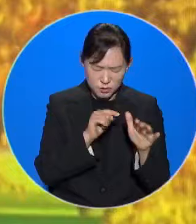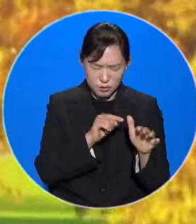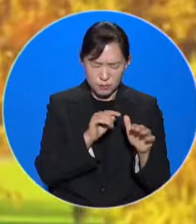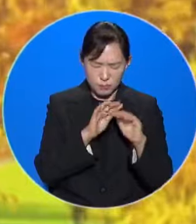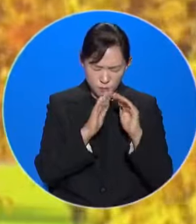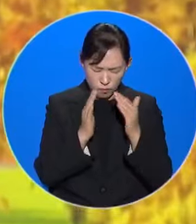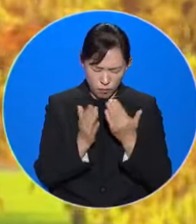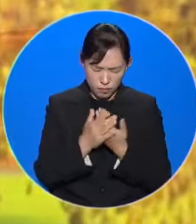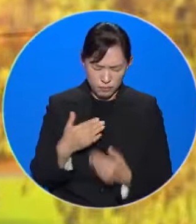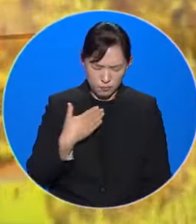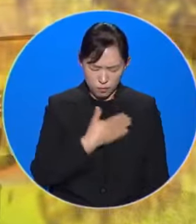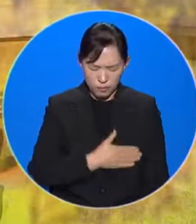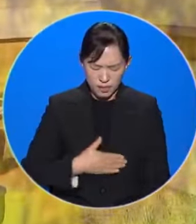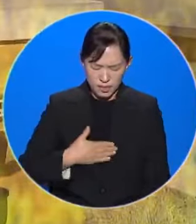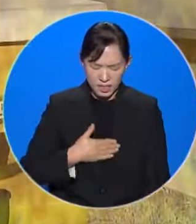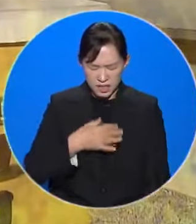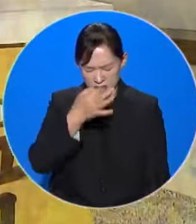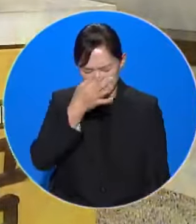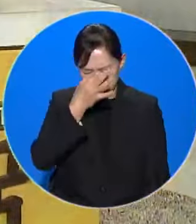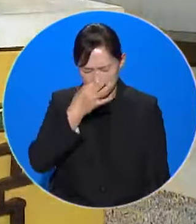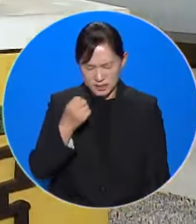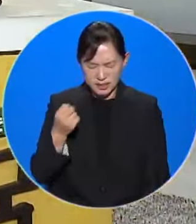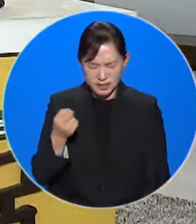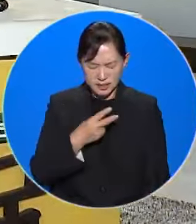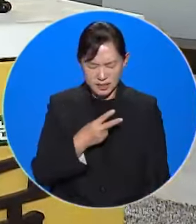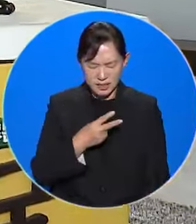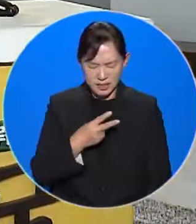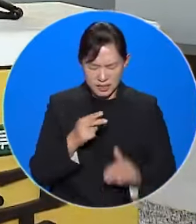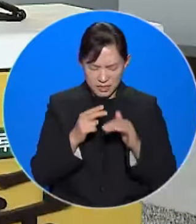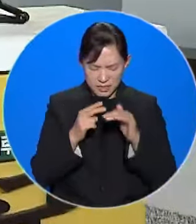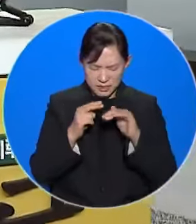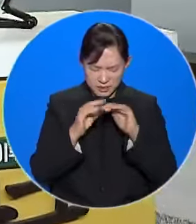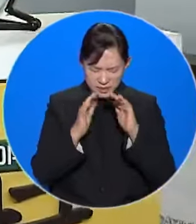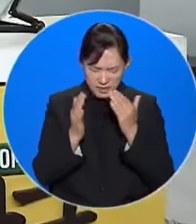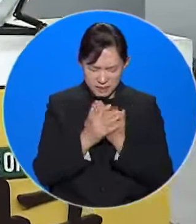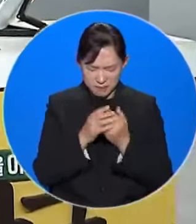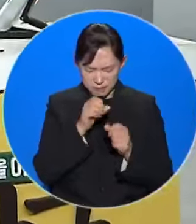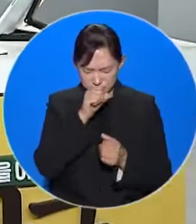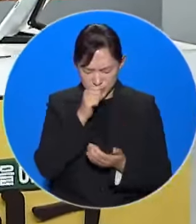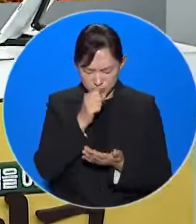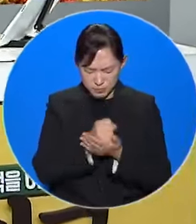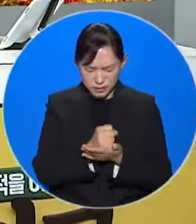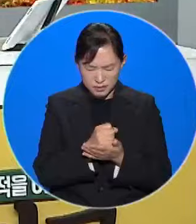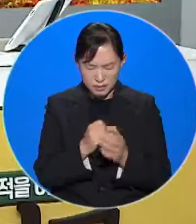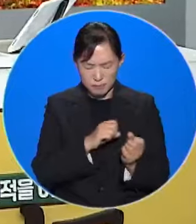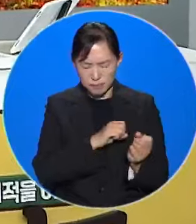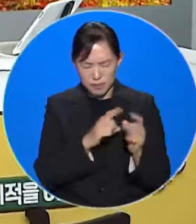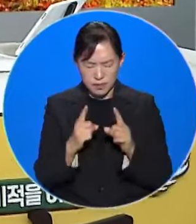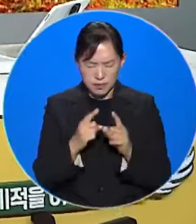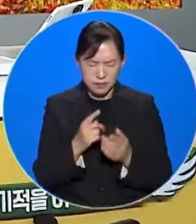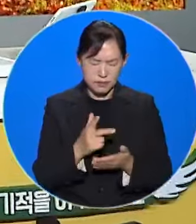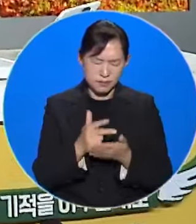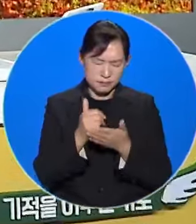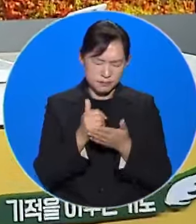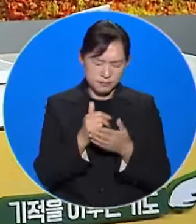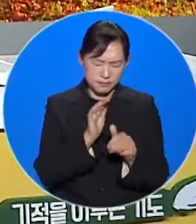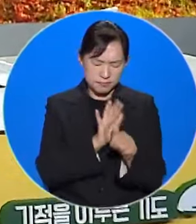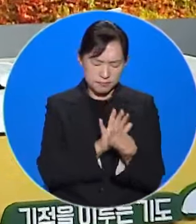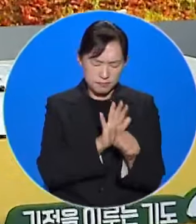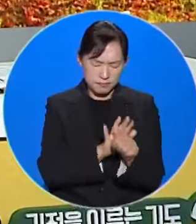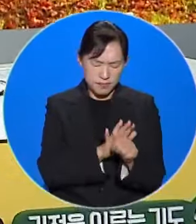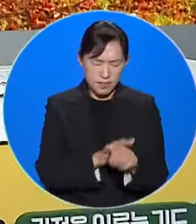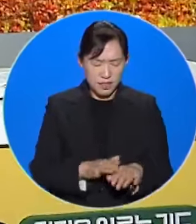모든 몸의 육체의 기능들이 하나님 다시 정상적으로 소생될 수 있도록 아버지 도와주시옵소서.